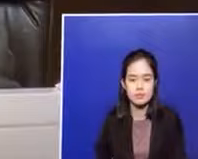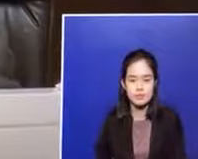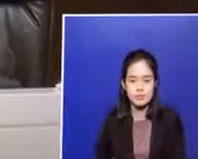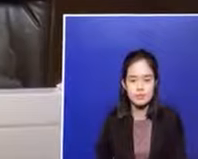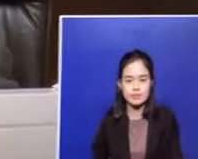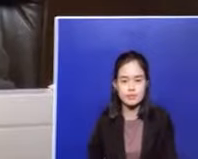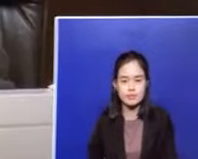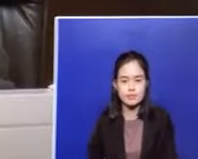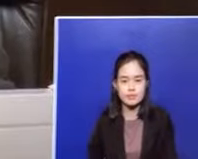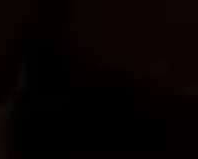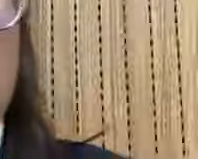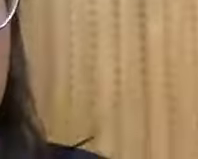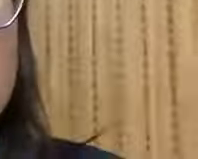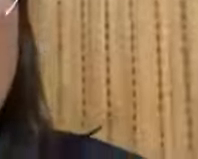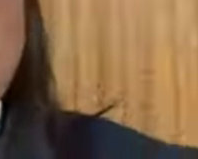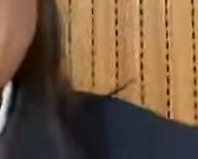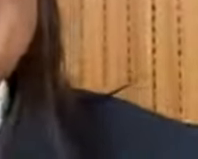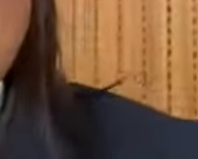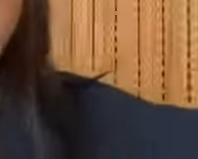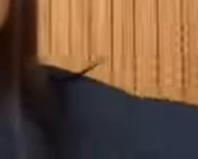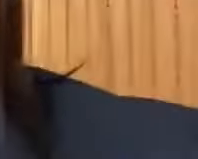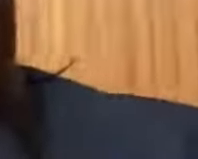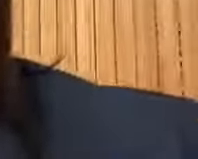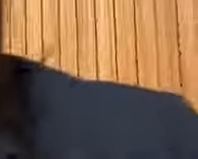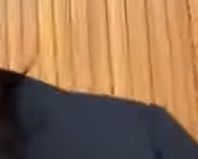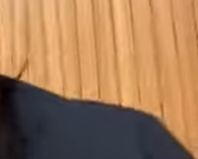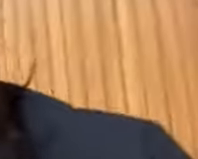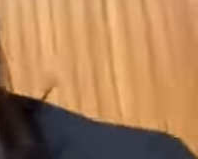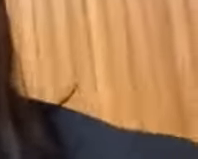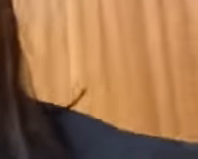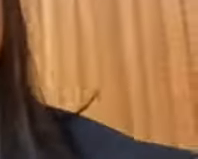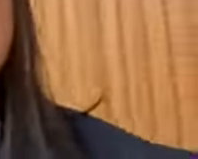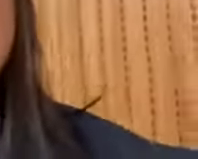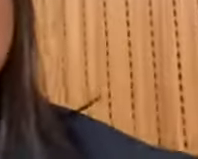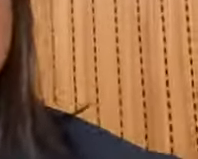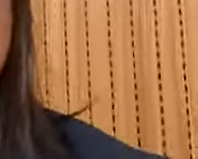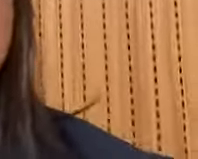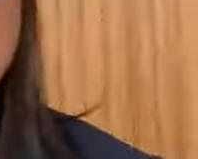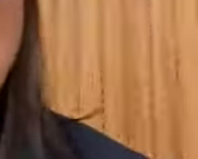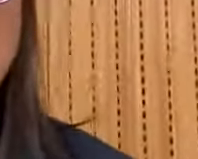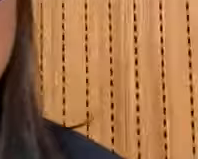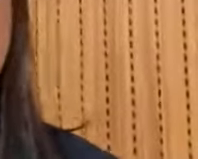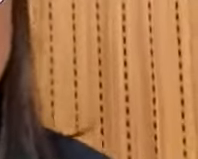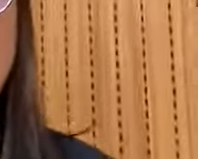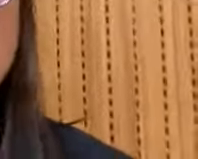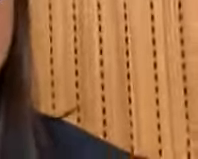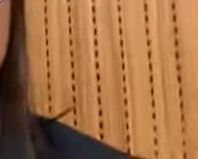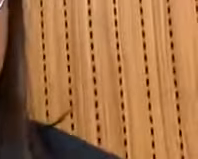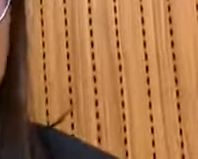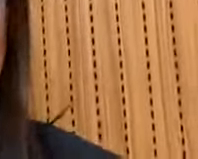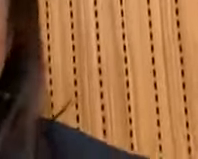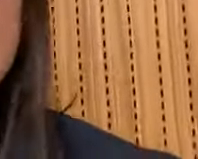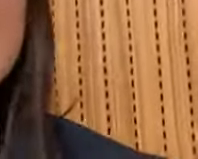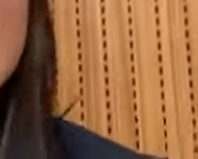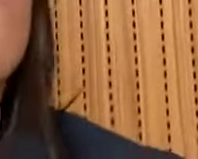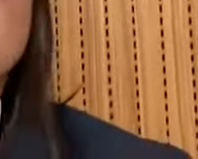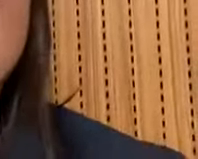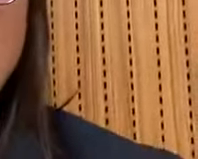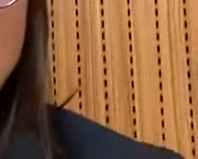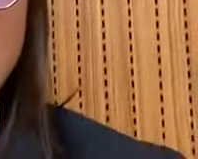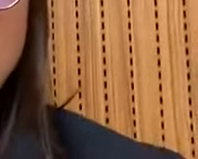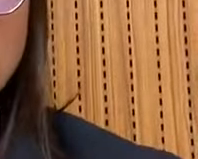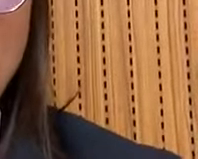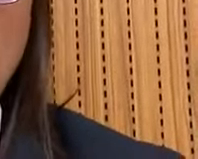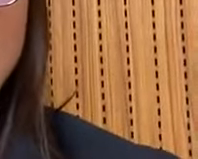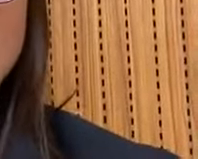ครับท่านพีครับ ค่ะก็เป็นการชี้แจงของท่านนายกรัฐมนตรีนะคะหลังจากที่ตลอดทั้งวันนะ